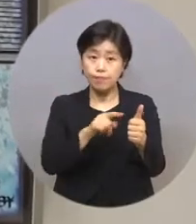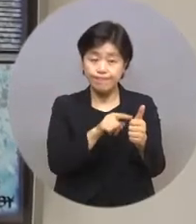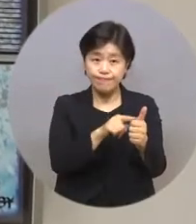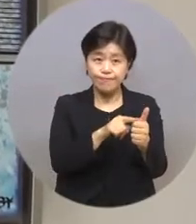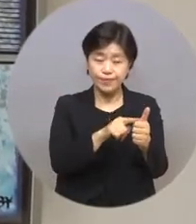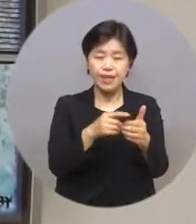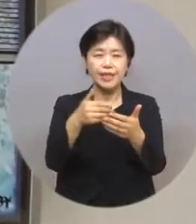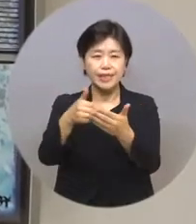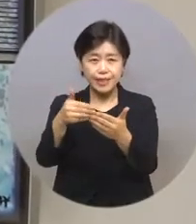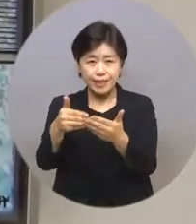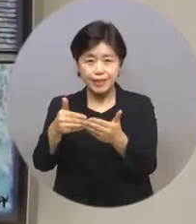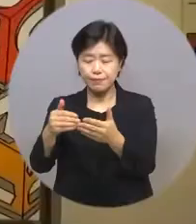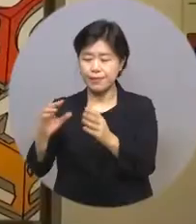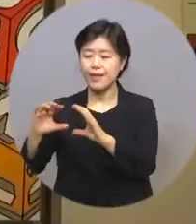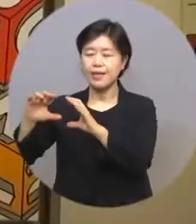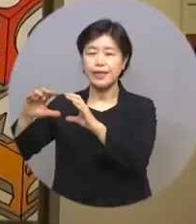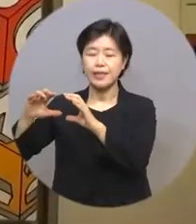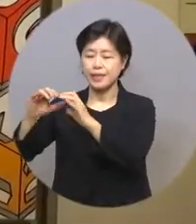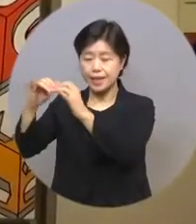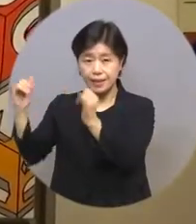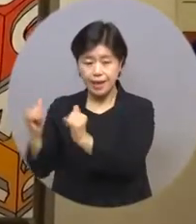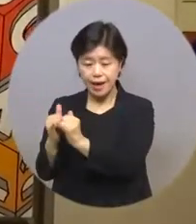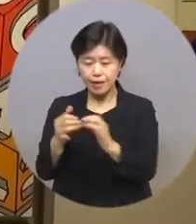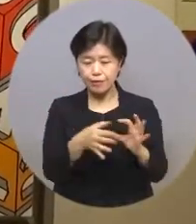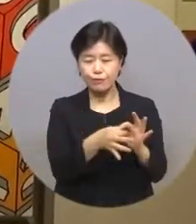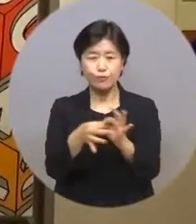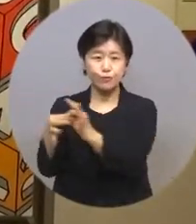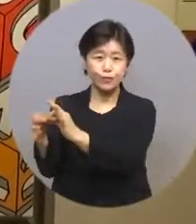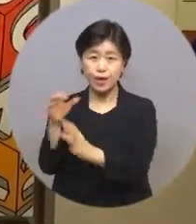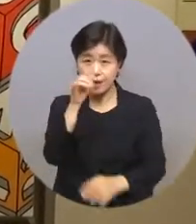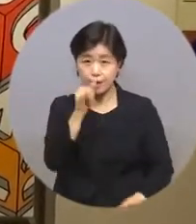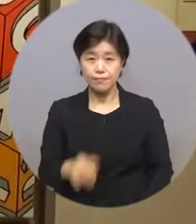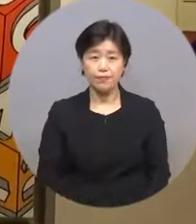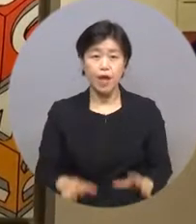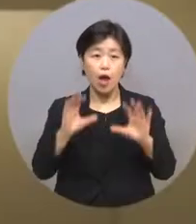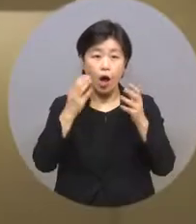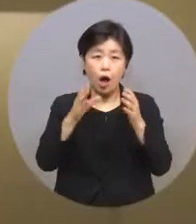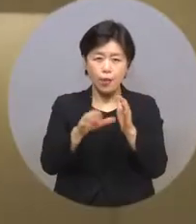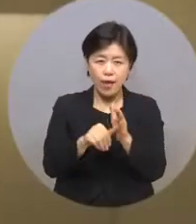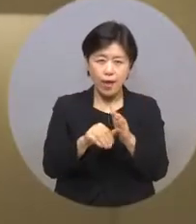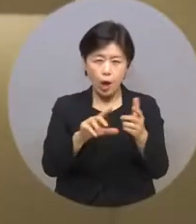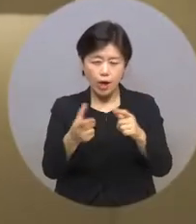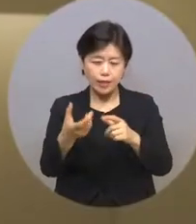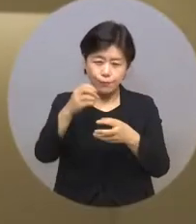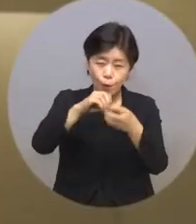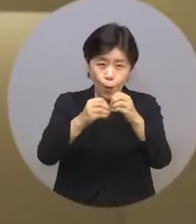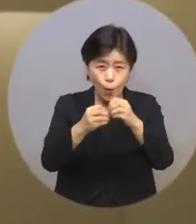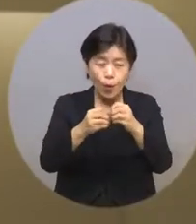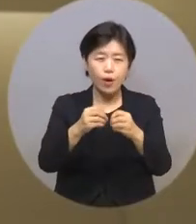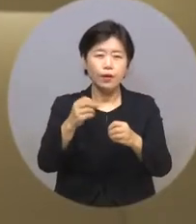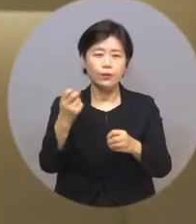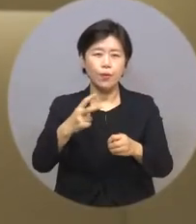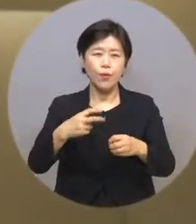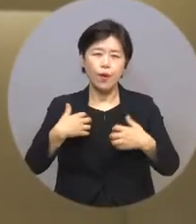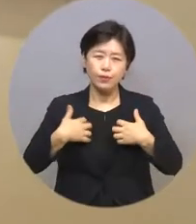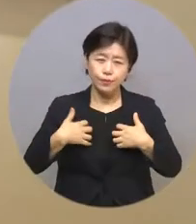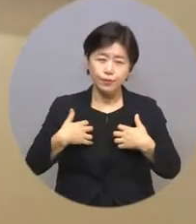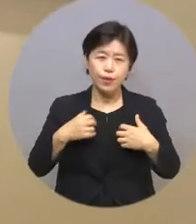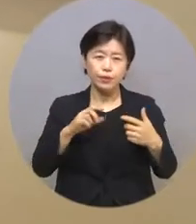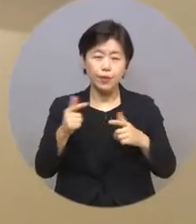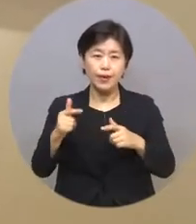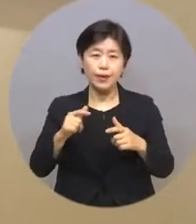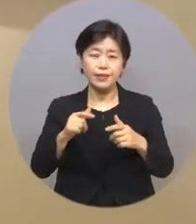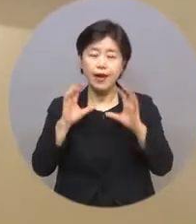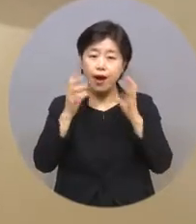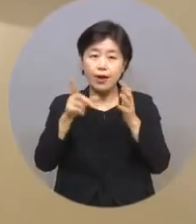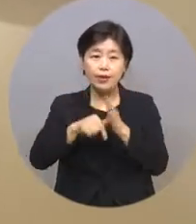세상과 소통하고 있습니다 어린 시절의 블록 놀이 그리움 안아줘요 등 따뜻한 이름을